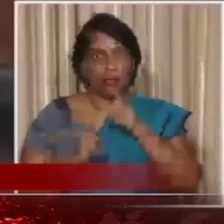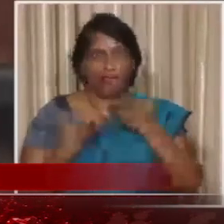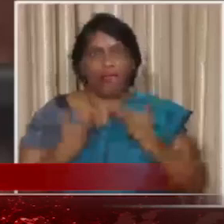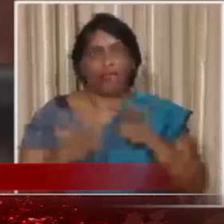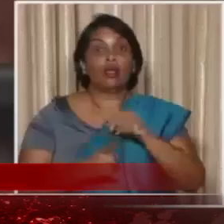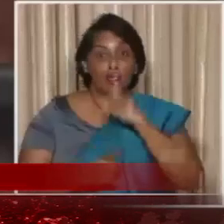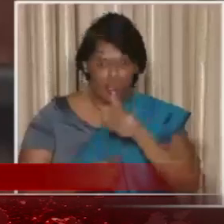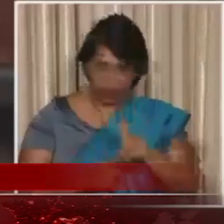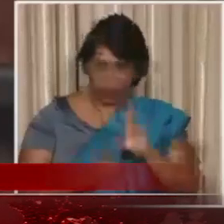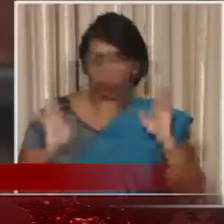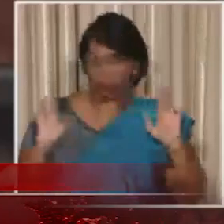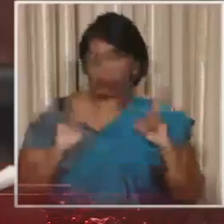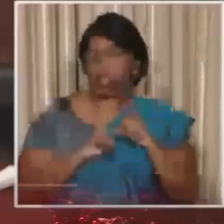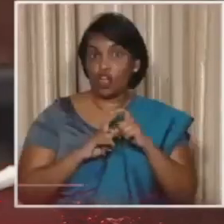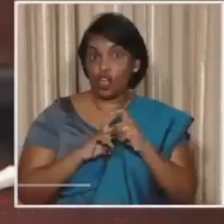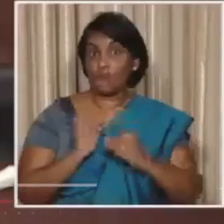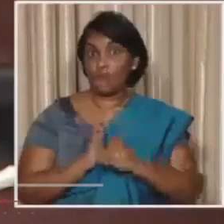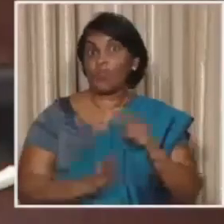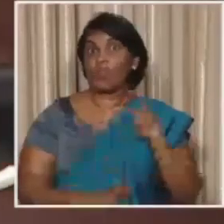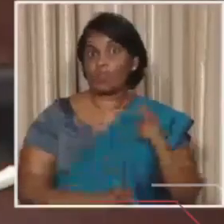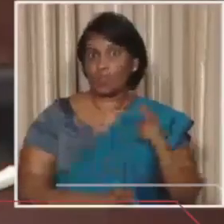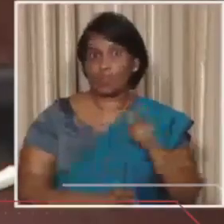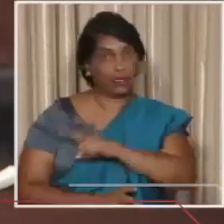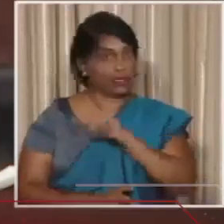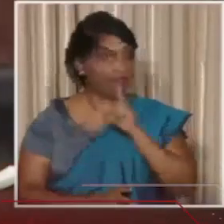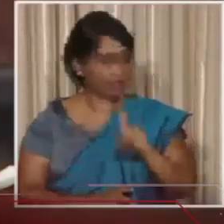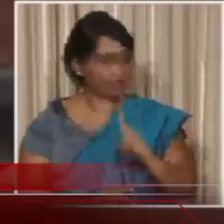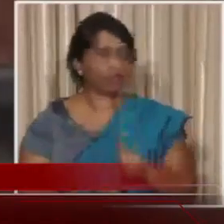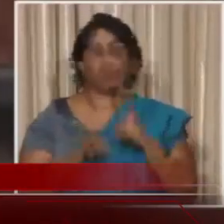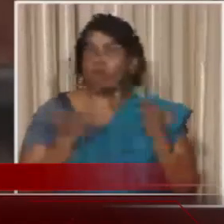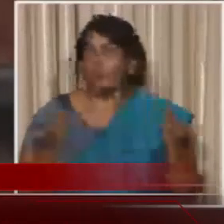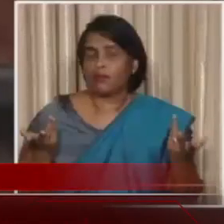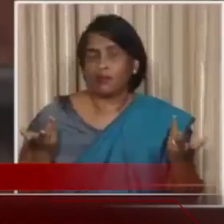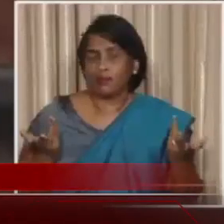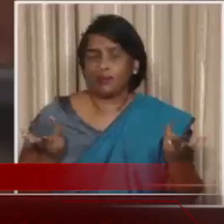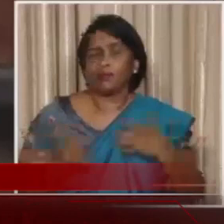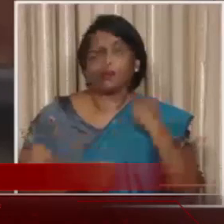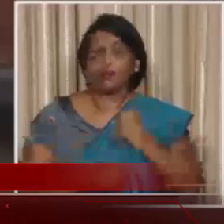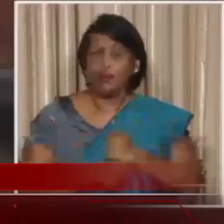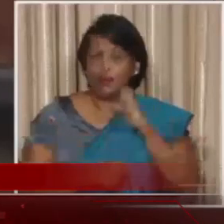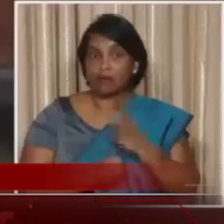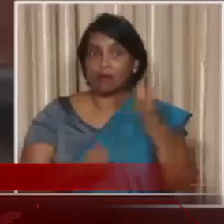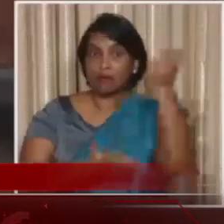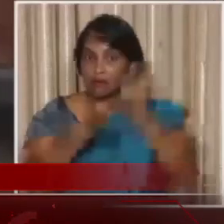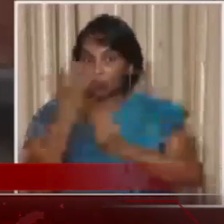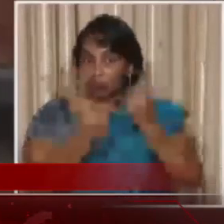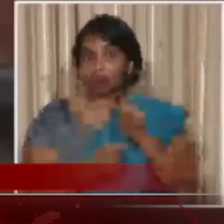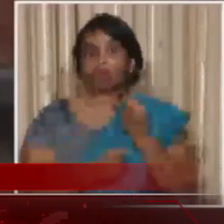එතුමා කියපේ කොහොමද? ඩොලර් මිලියන 200ක. එතුමා කියපේ. එහෙනම් මොකද කියන්නේ? භාණ්ඩාගාරයේ තිබ්බු එන්න තිබුණු